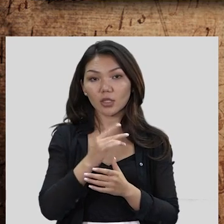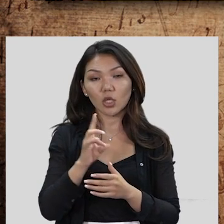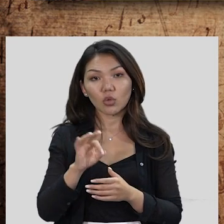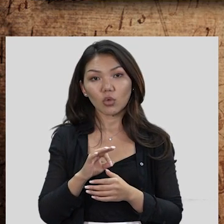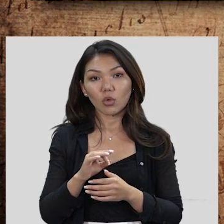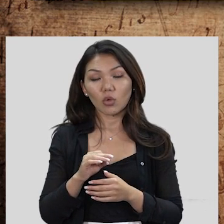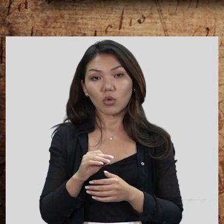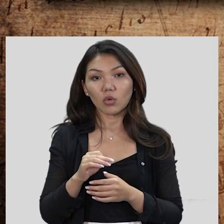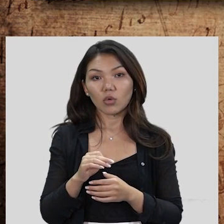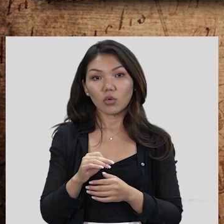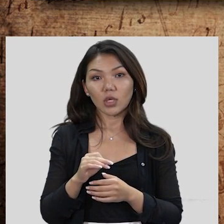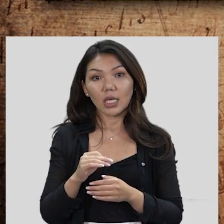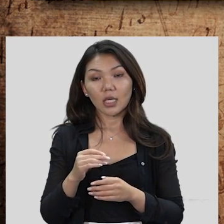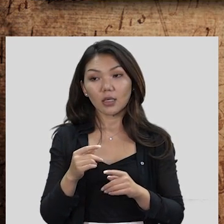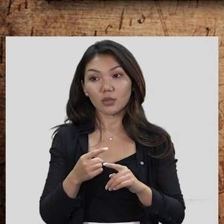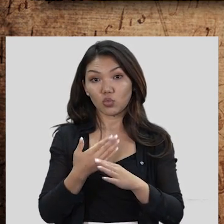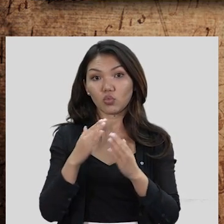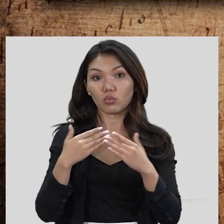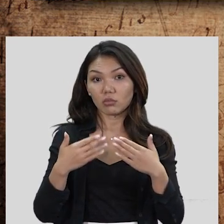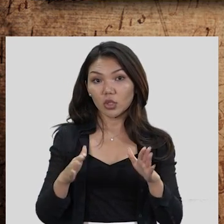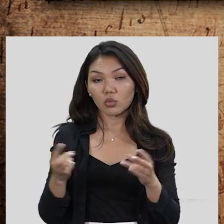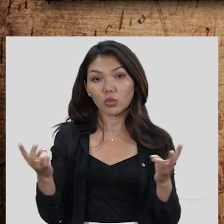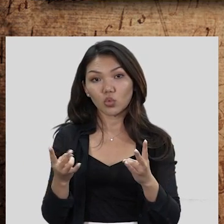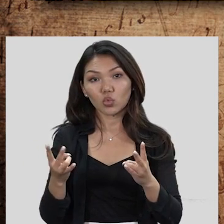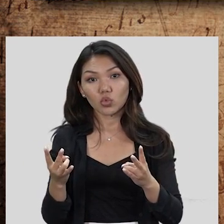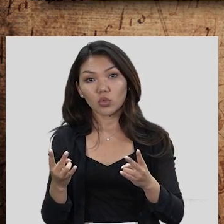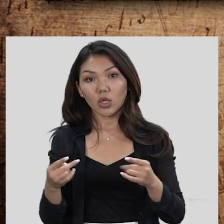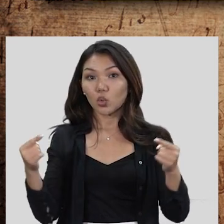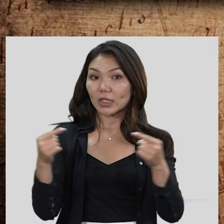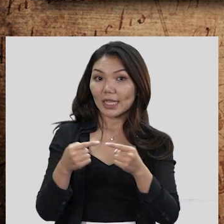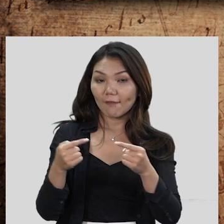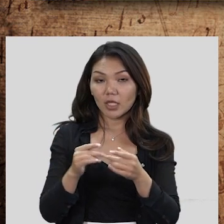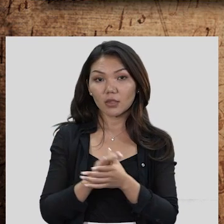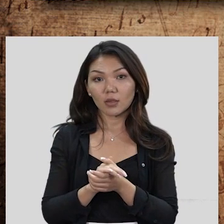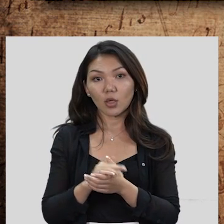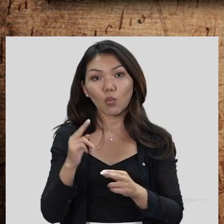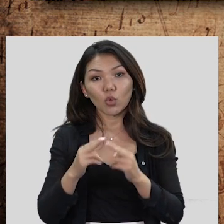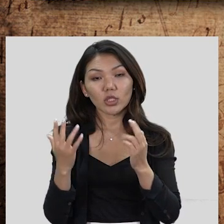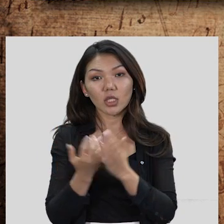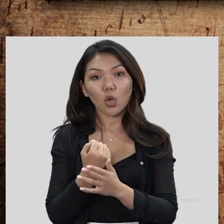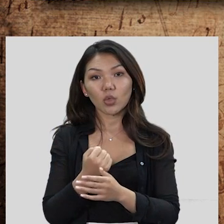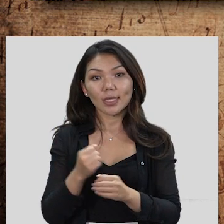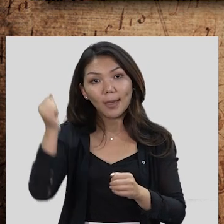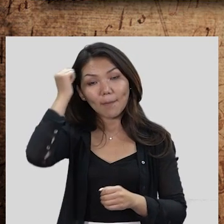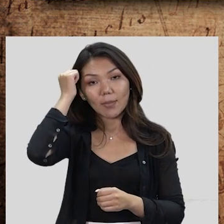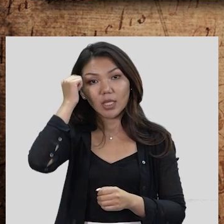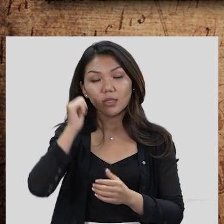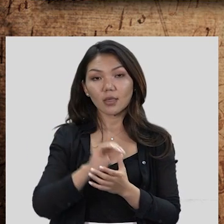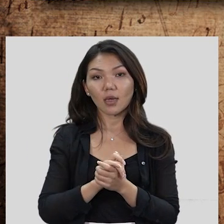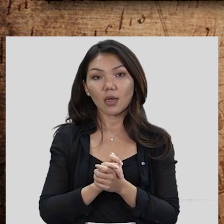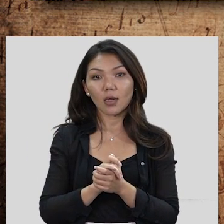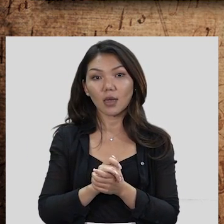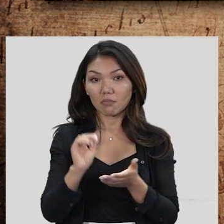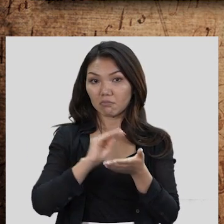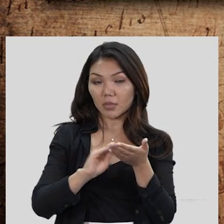доступность это еще надо будет установить так после находки памятника древнего письма аж к водам приходит